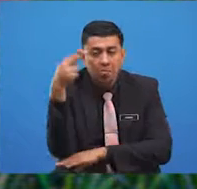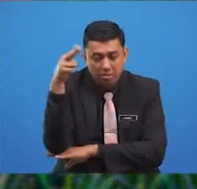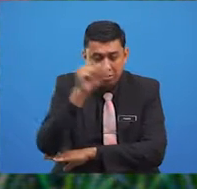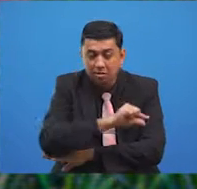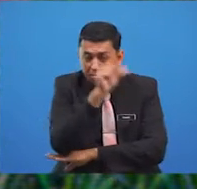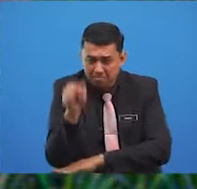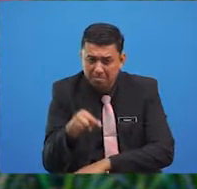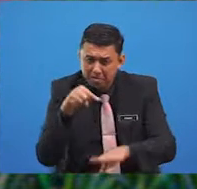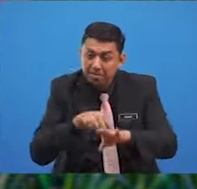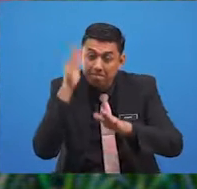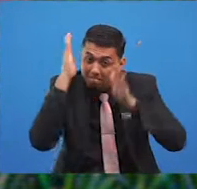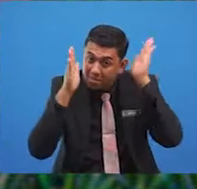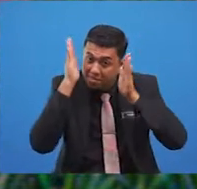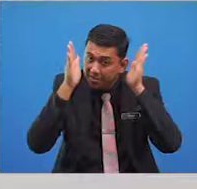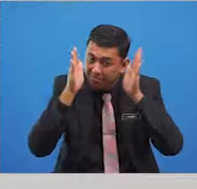yang terdapat di Malaysia?